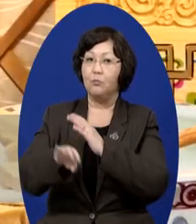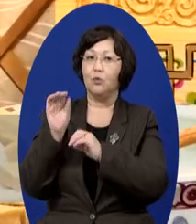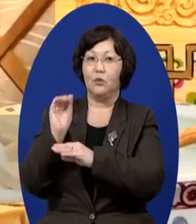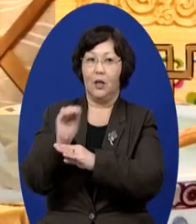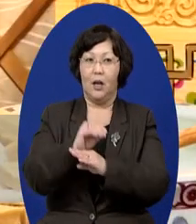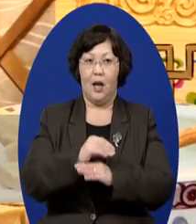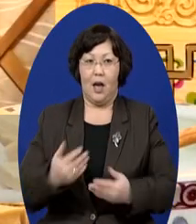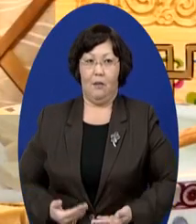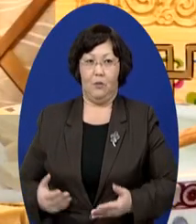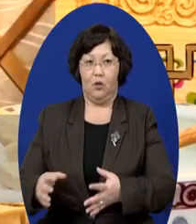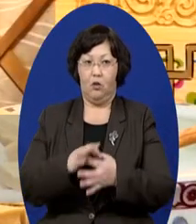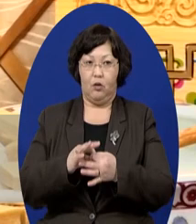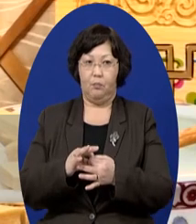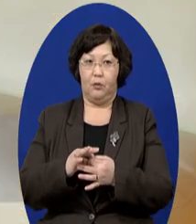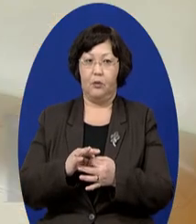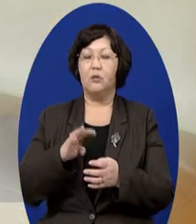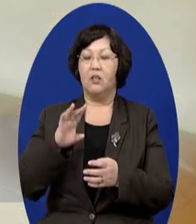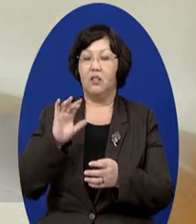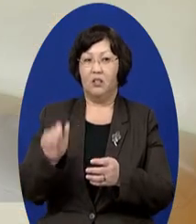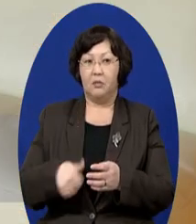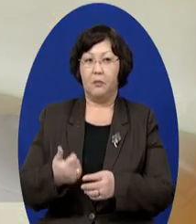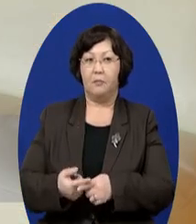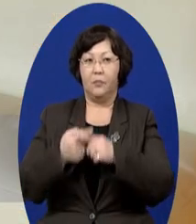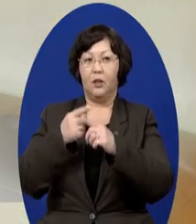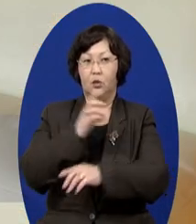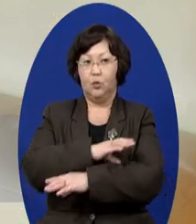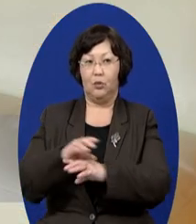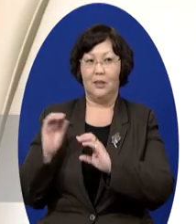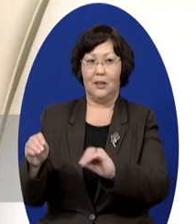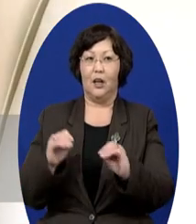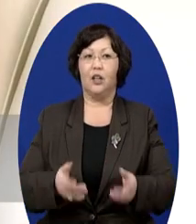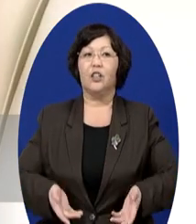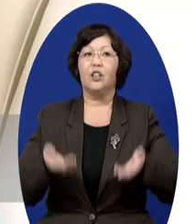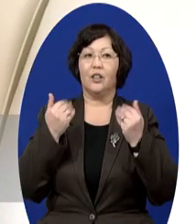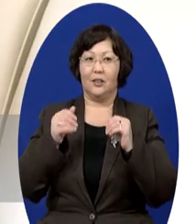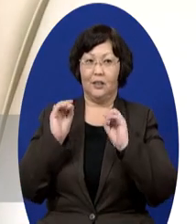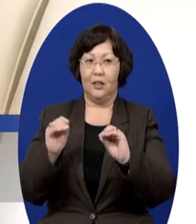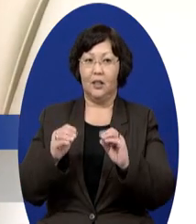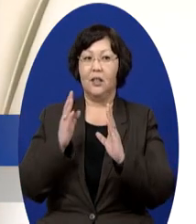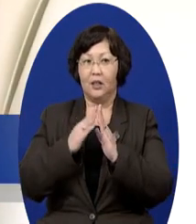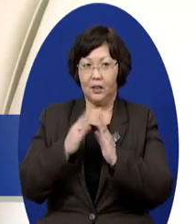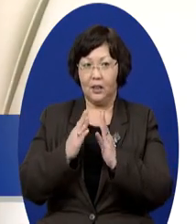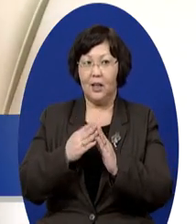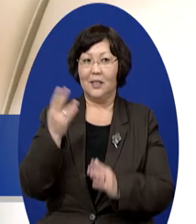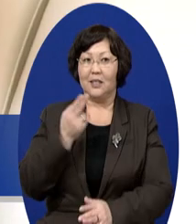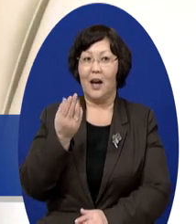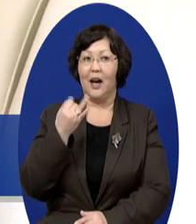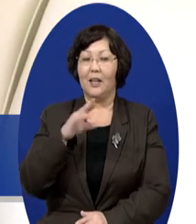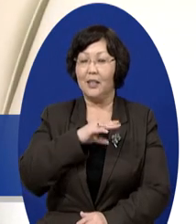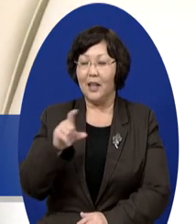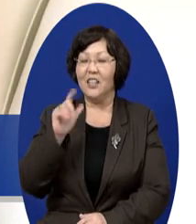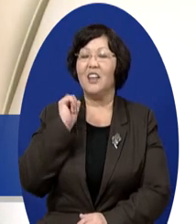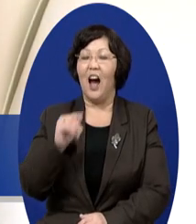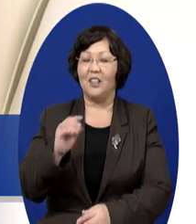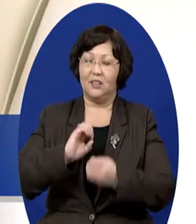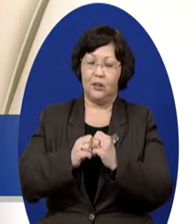холбоотой өвчтүүд идэгч байгаа манай сургалт амрагдсан хүмүүсээс. Сургалтын дээр манайх чи хингийн задтай шүү дээ. Гэртээ цагаан хөдөөгөө боловсруулаад тэрийгэ хэрэглээд